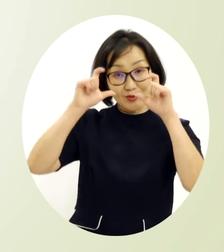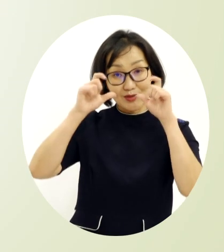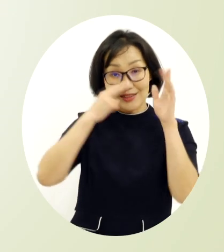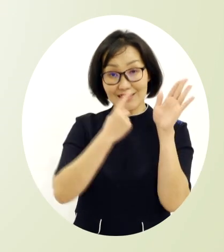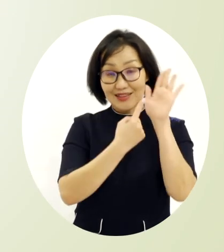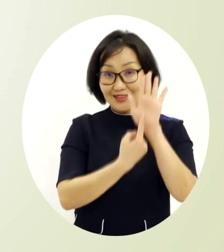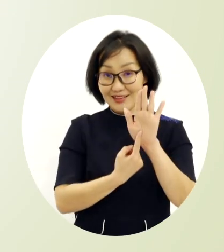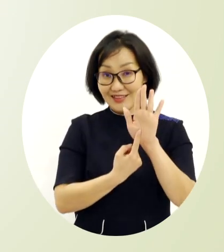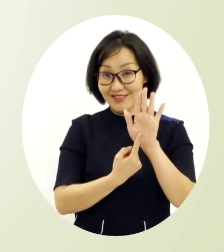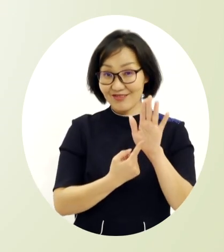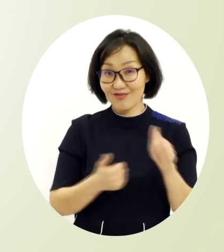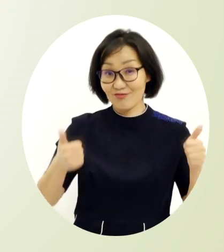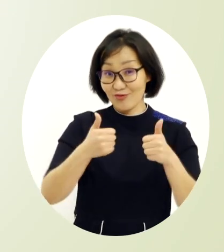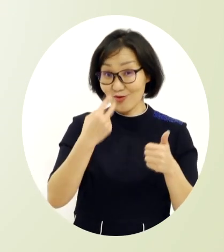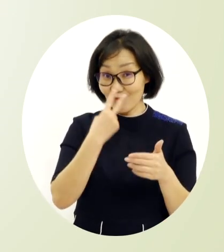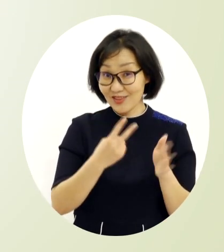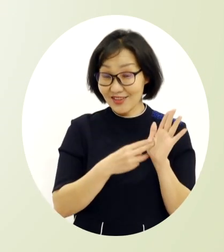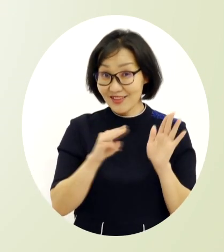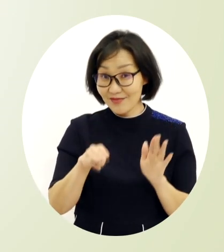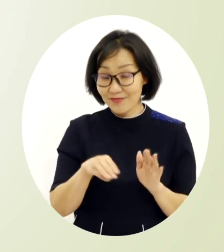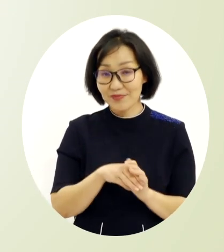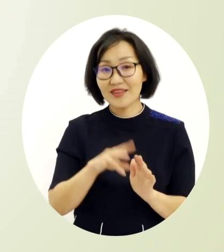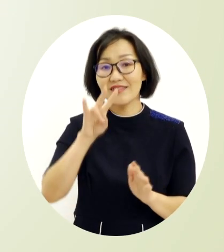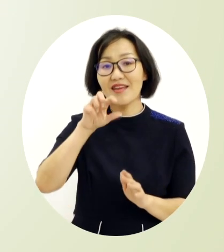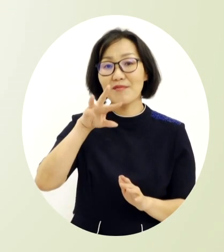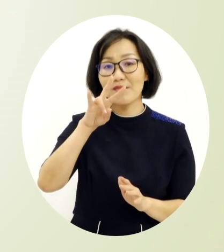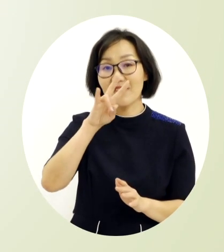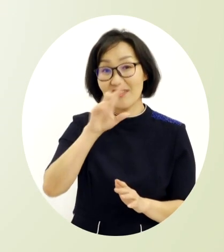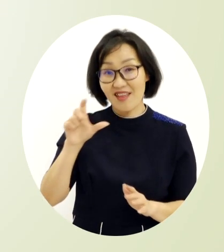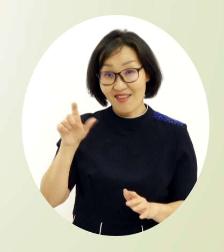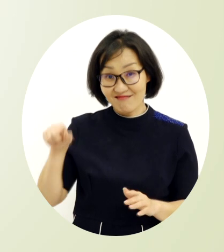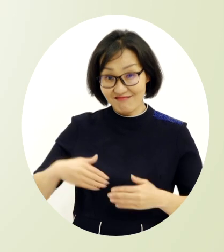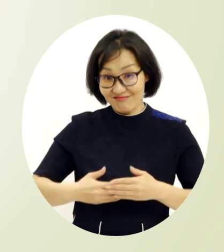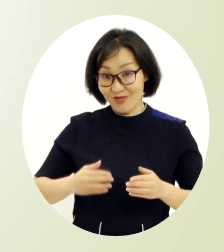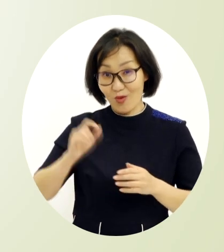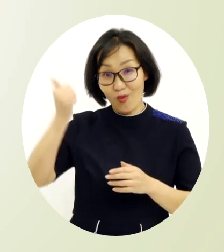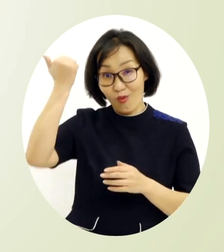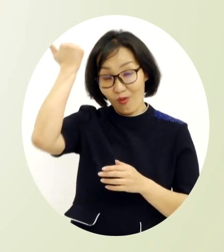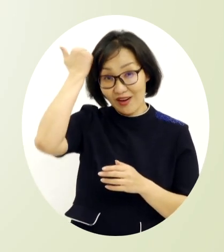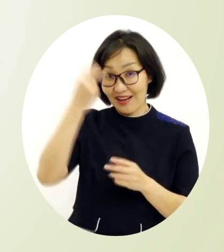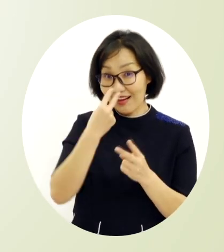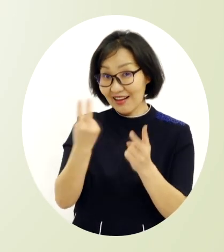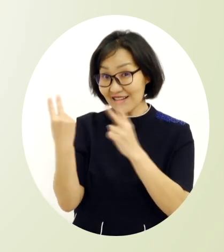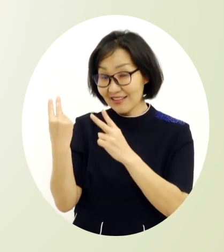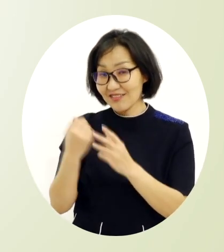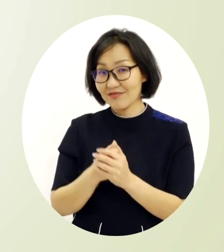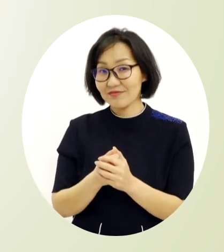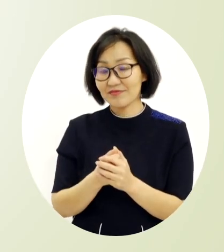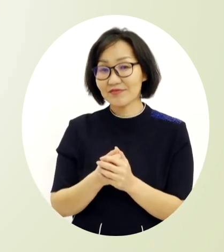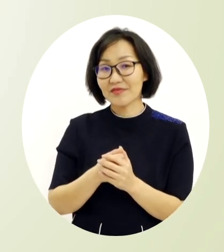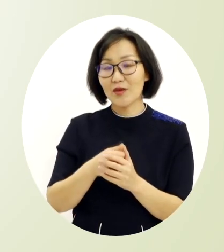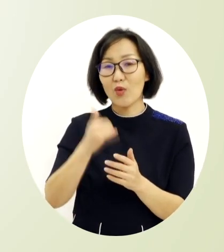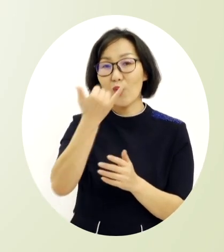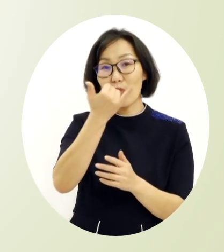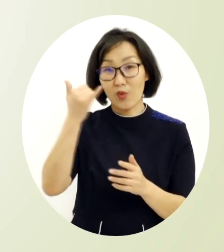За, энэ багш нь зургаар бас зарим нь үзүүллээ. За, нэмнээ зүүсэн байна энэ хурга.